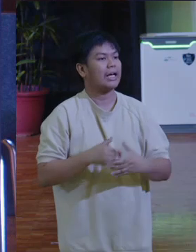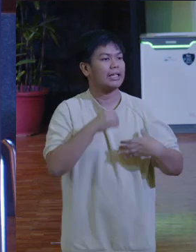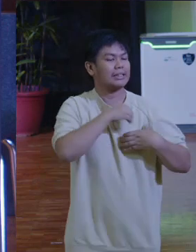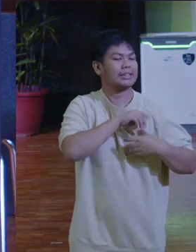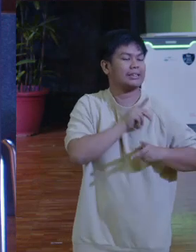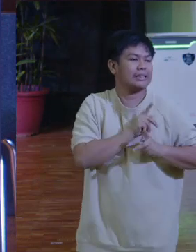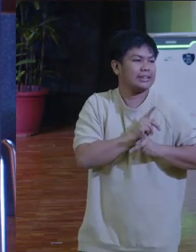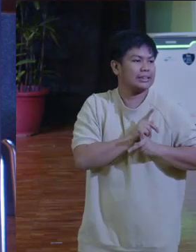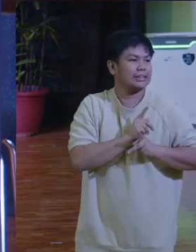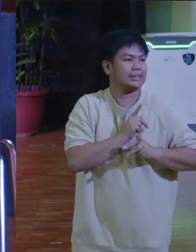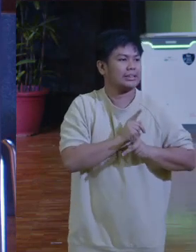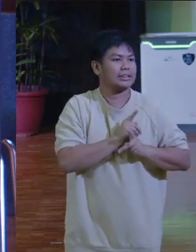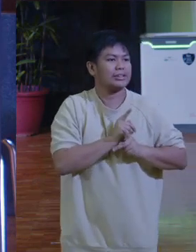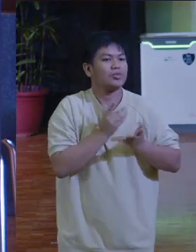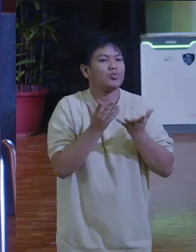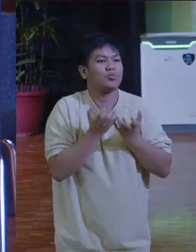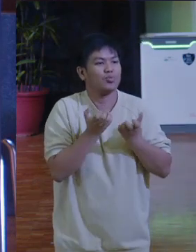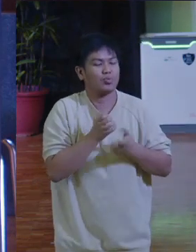year of the Lord.